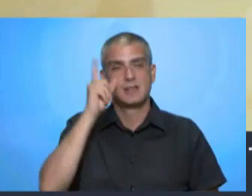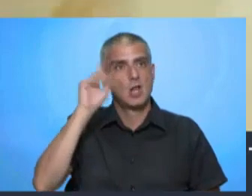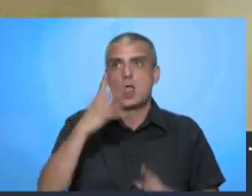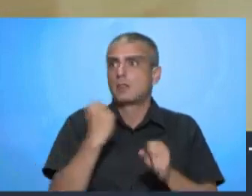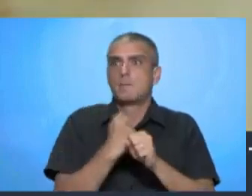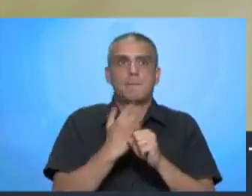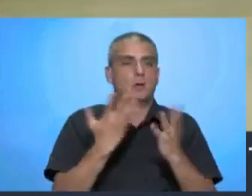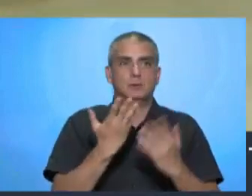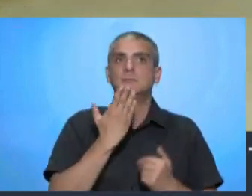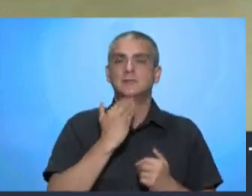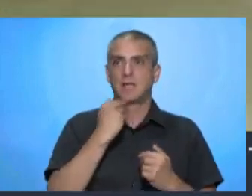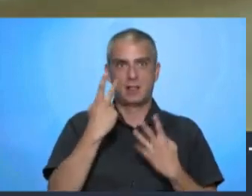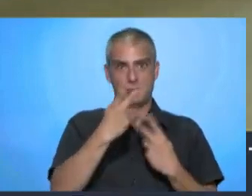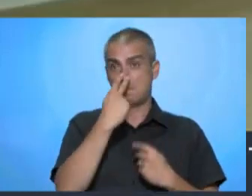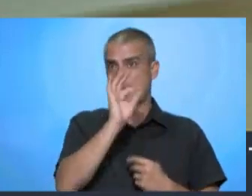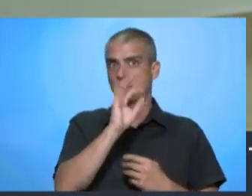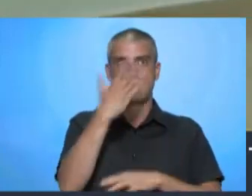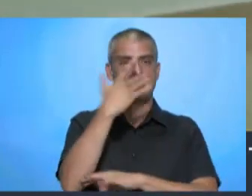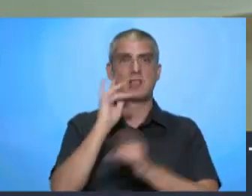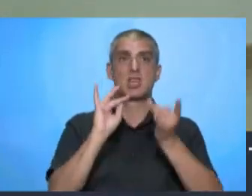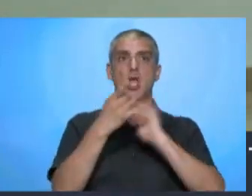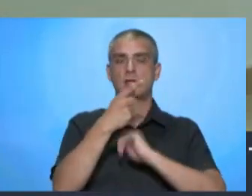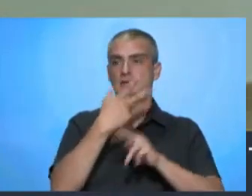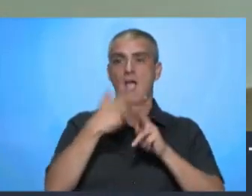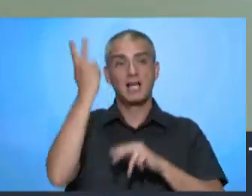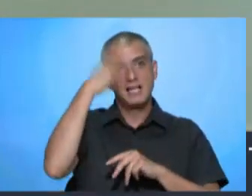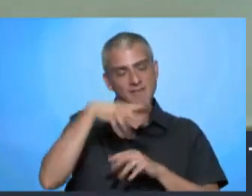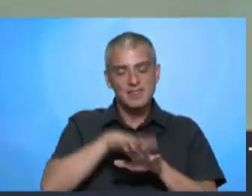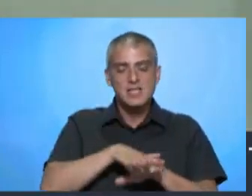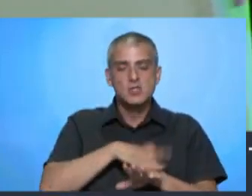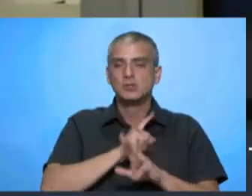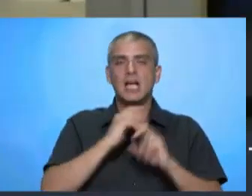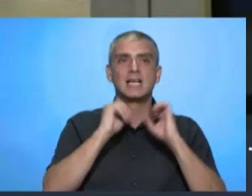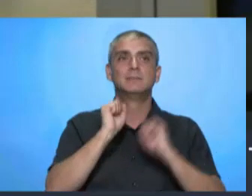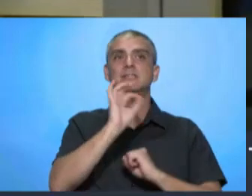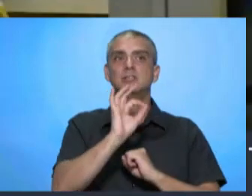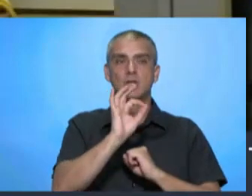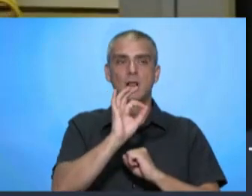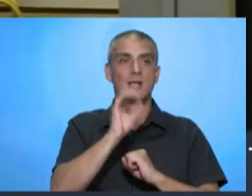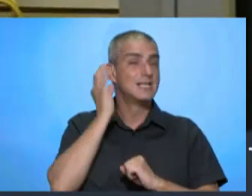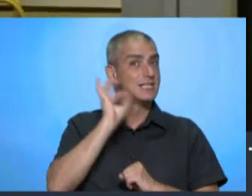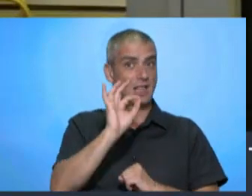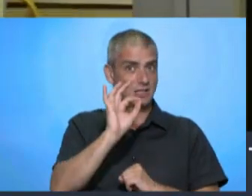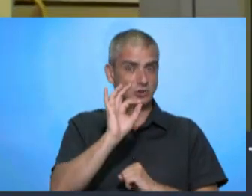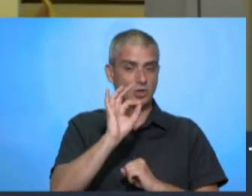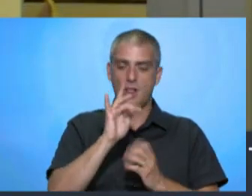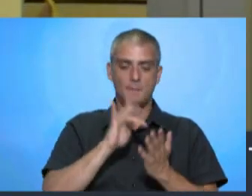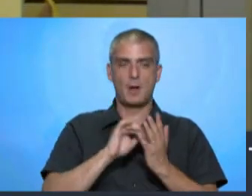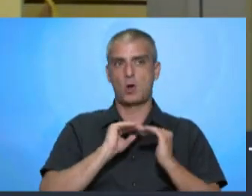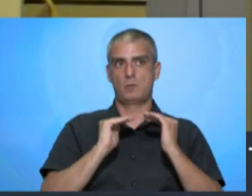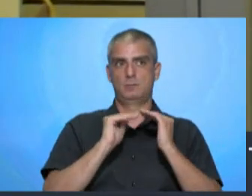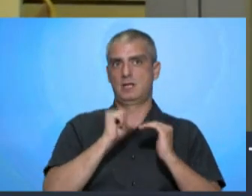עושים. ישראל נחשבה בעיניה למדינת אויב. היא רק הבינה באינטואיציה הכי בסיסית שלה שהילדה שלה במקום